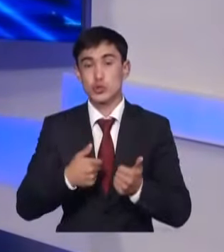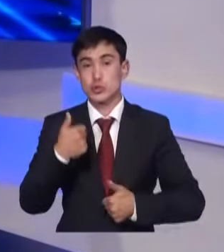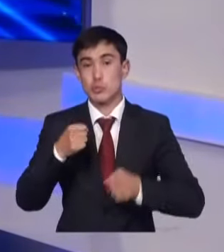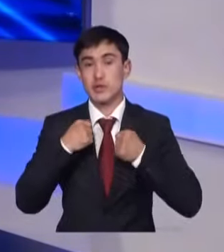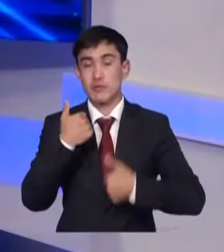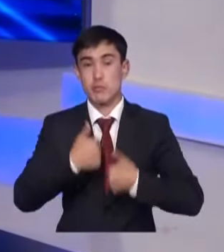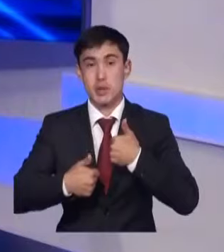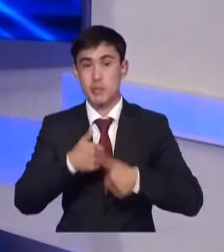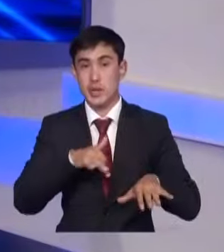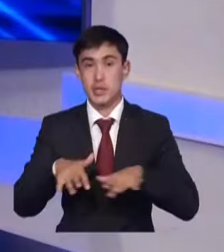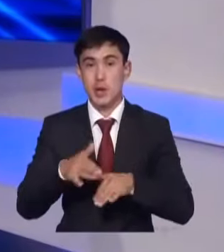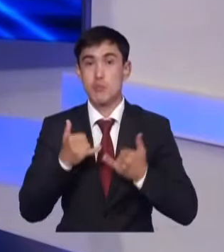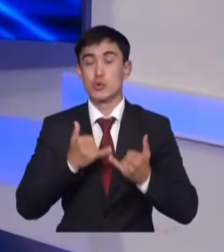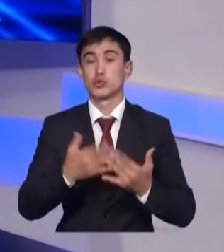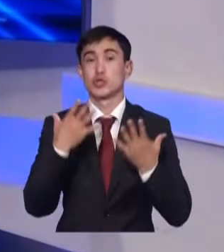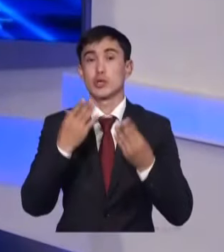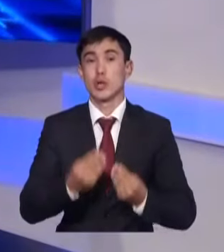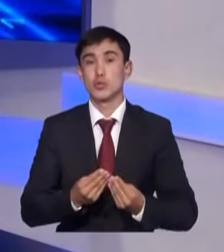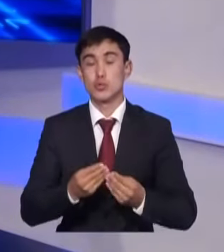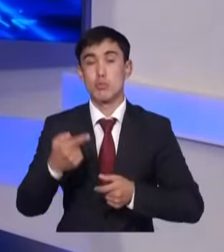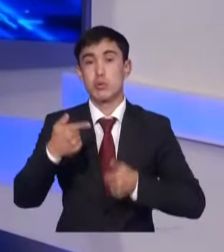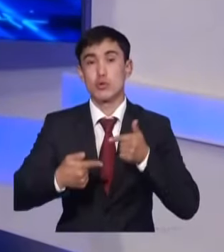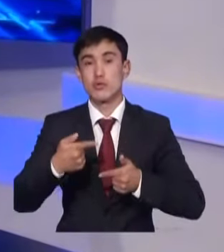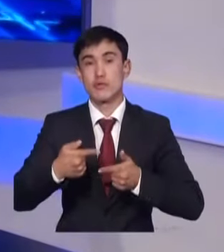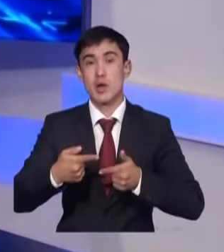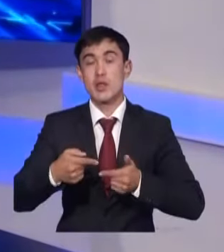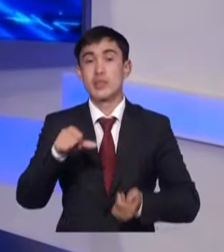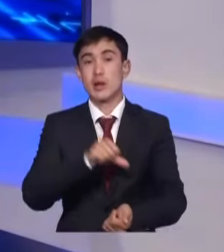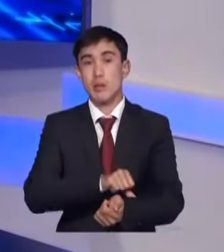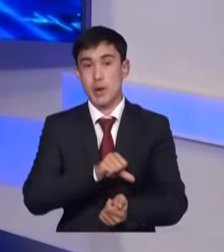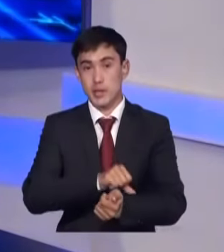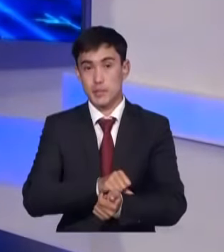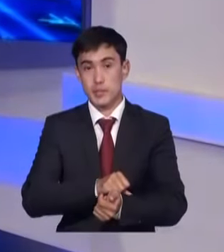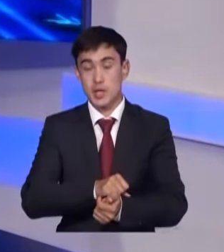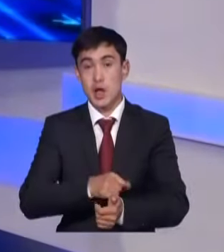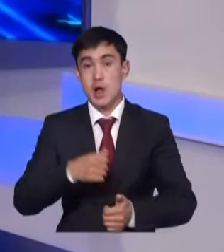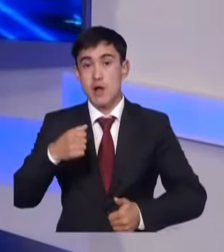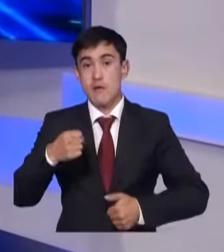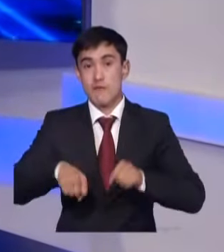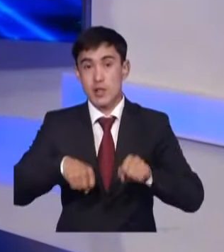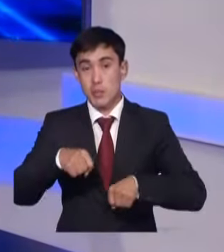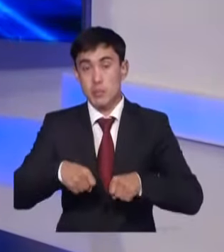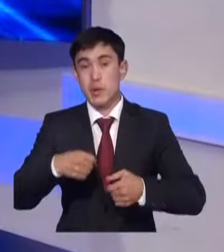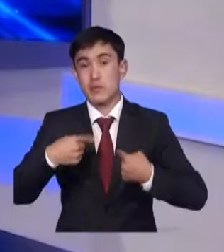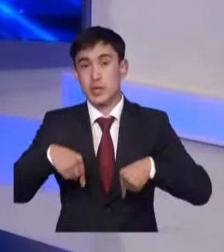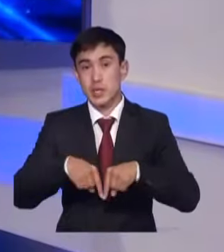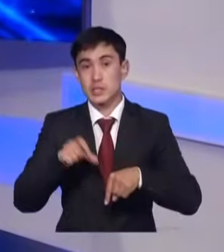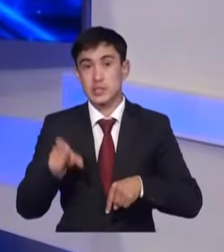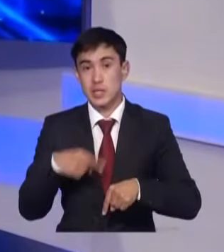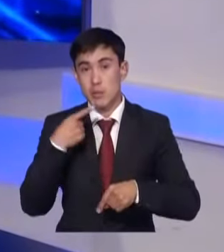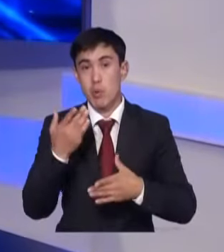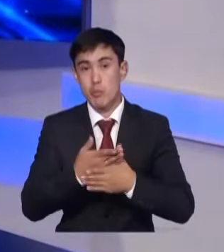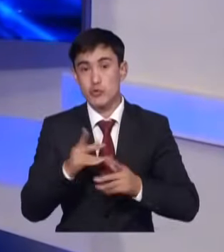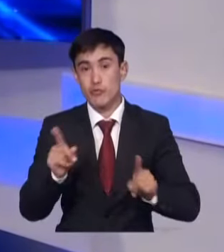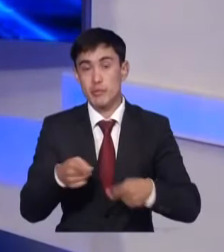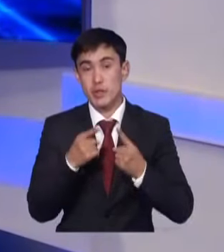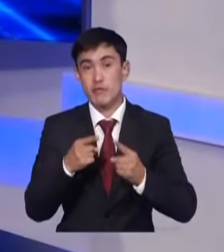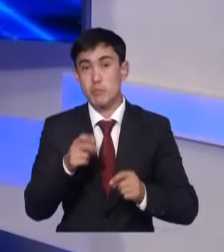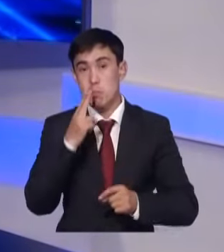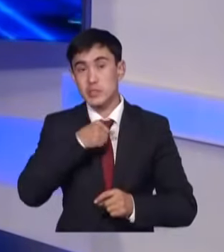счету спортивное мероприятие, приуроченное ко дню борьбы против наркомании. Велопробег же, по словам организаторов, поможет